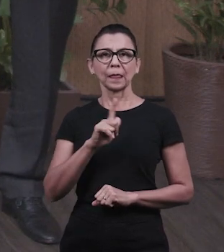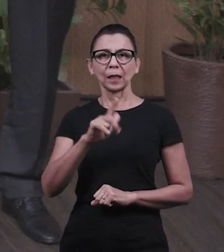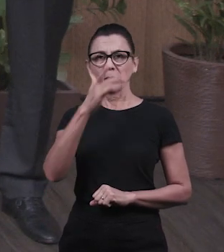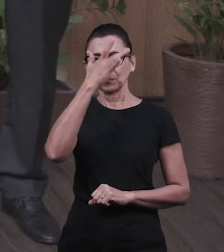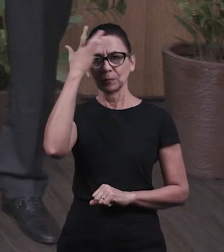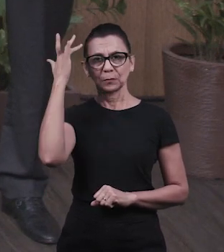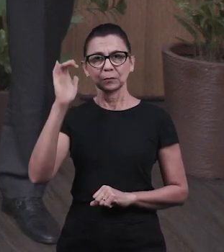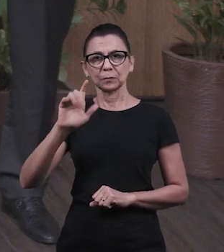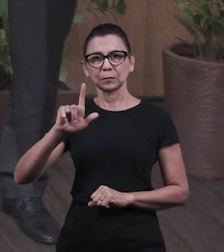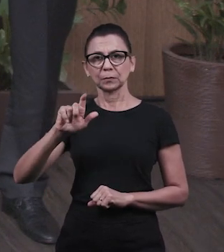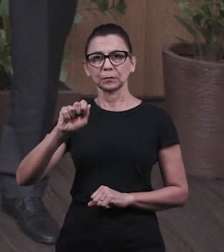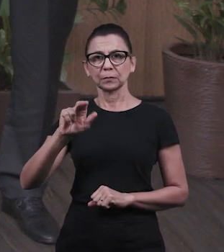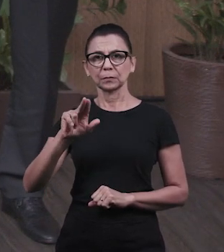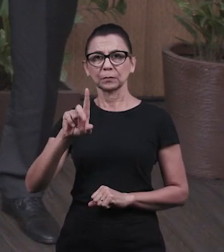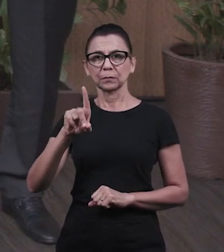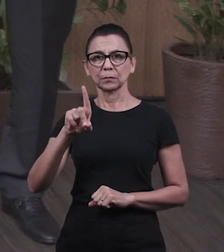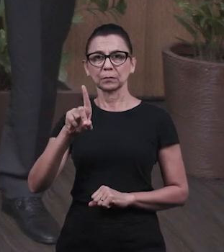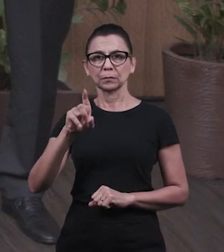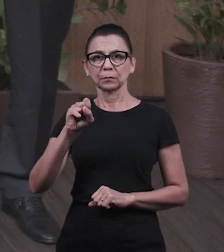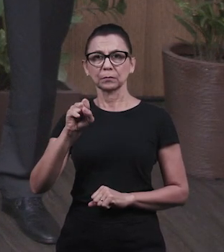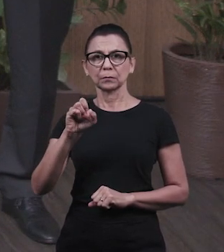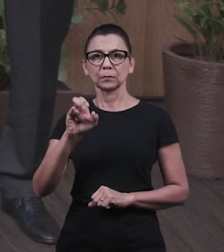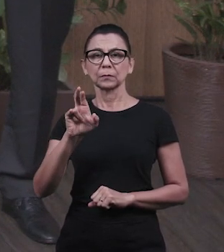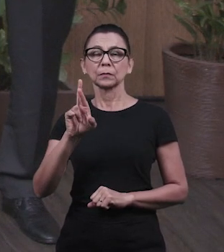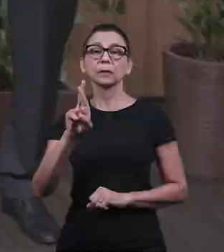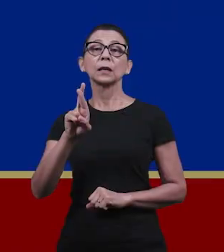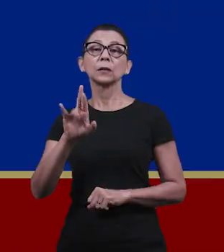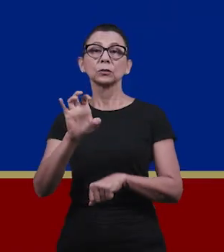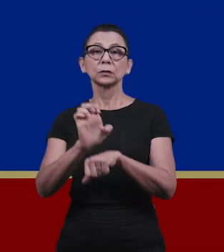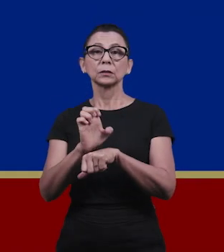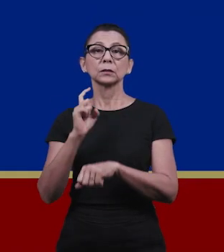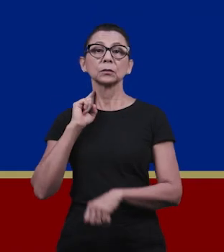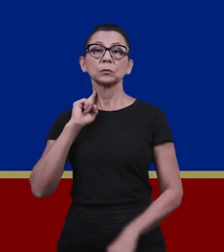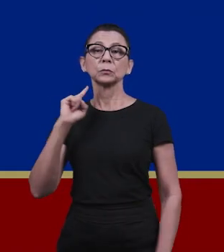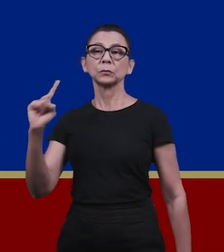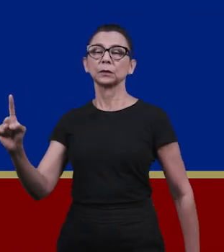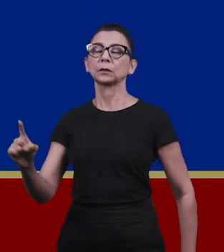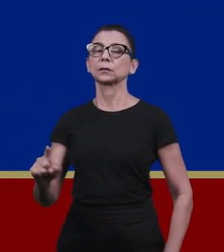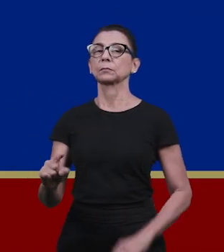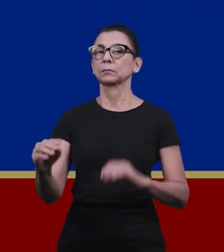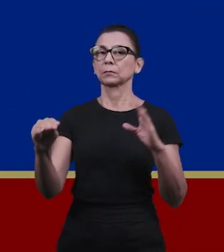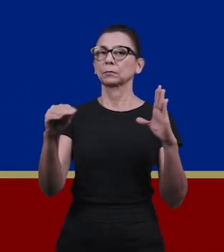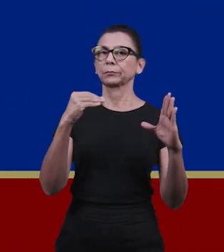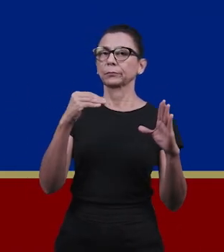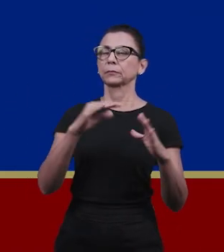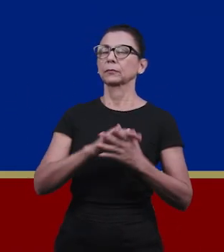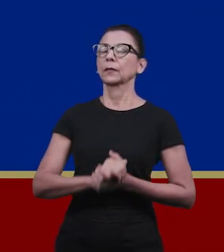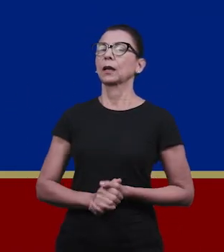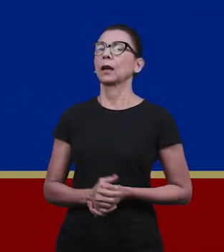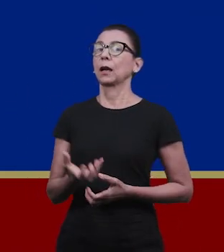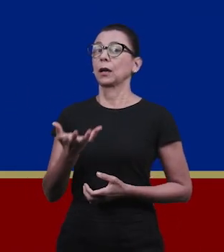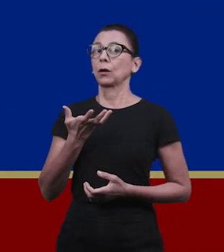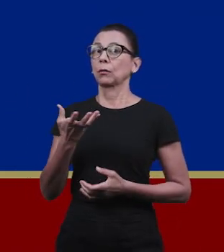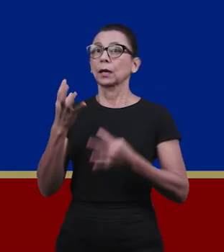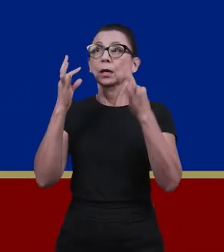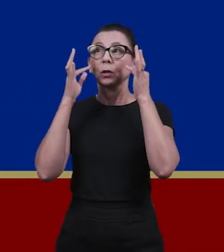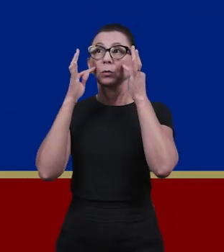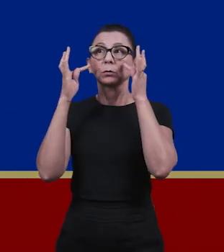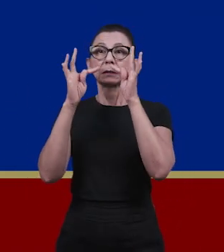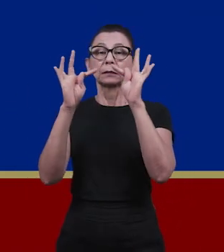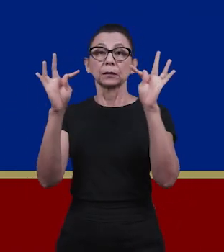Лаудир Казанова из города Белоризонти, штат Минас-Жерайс, написал: «Хочу засвидетельствовать, что